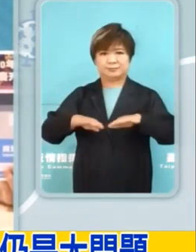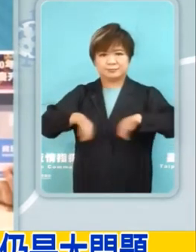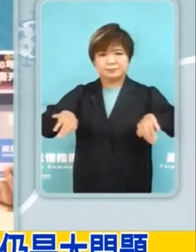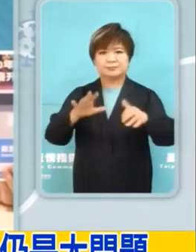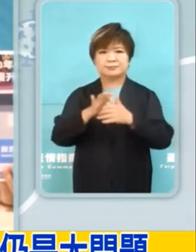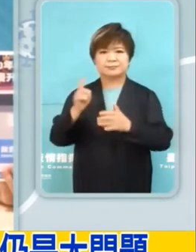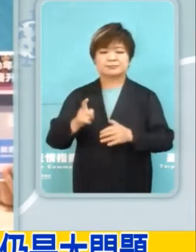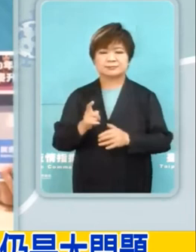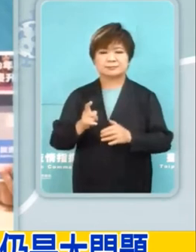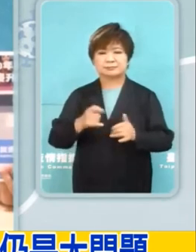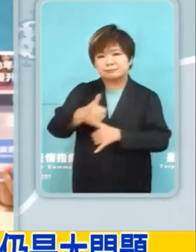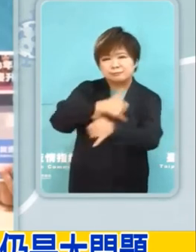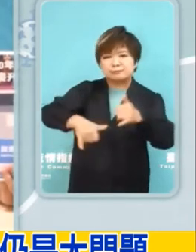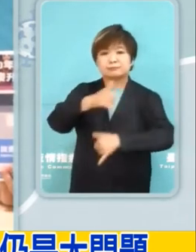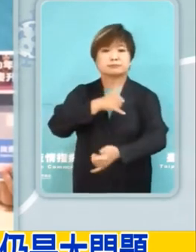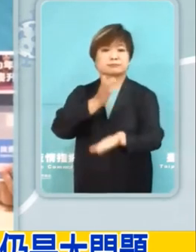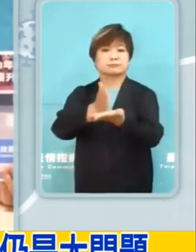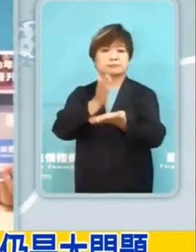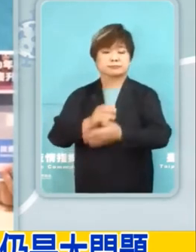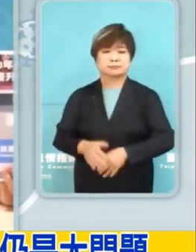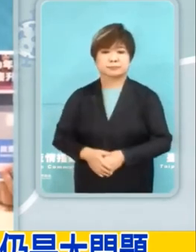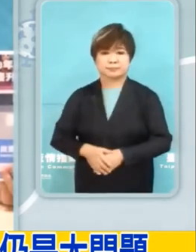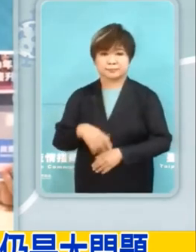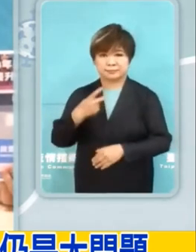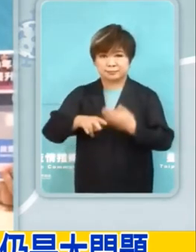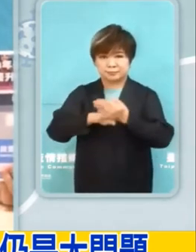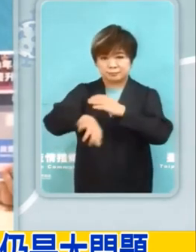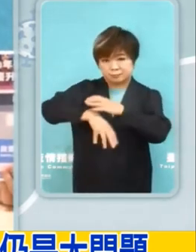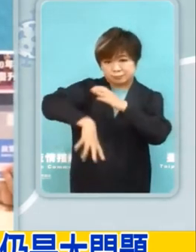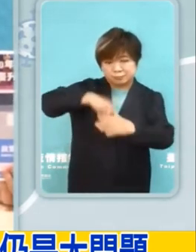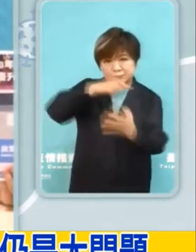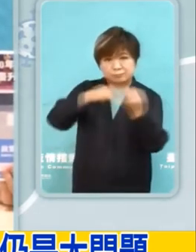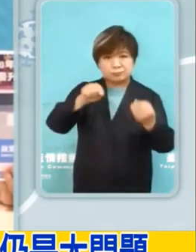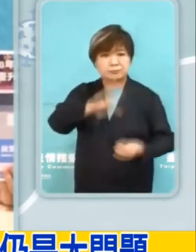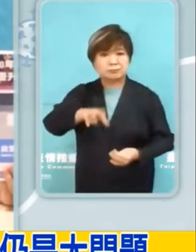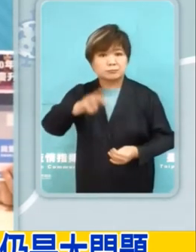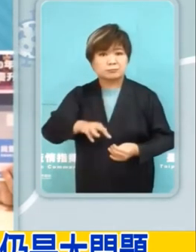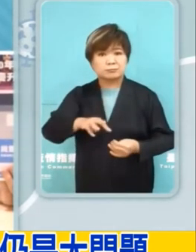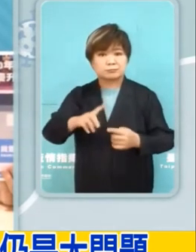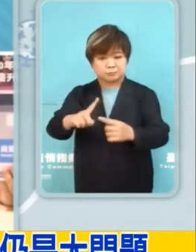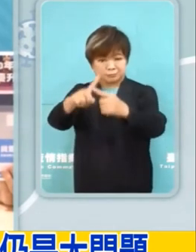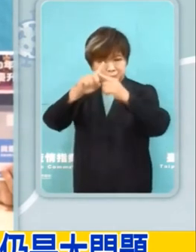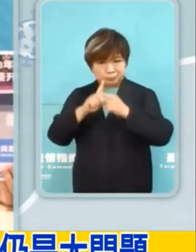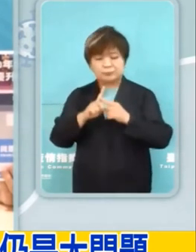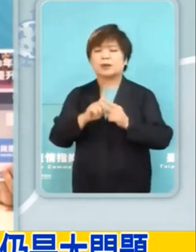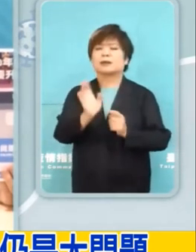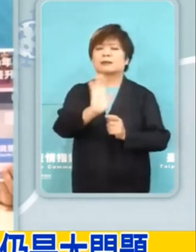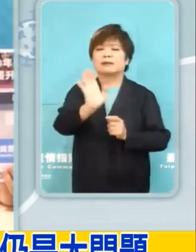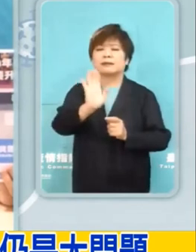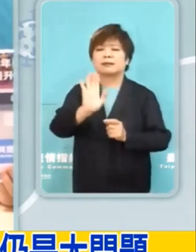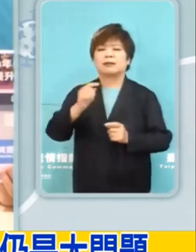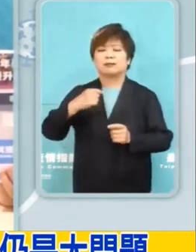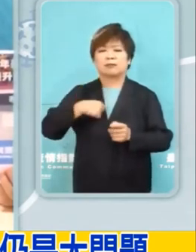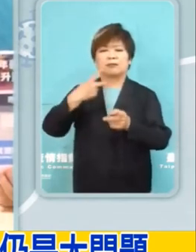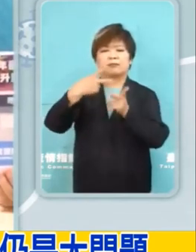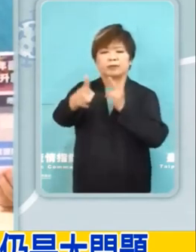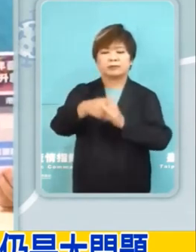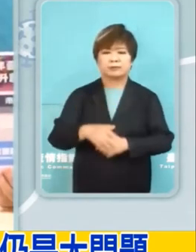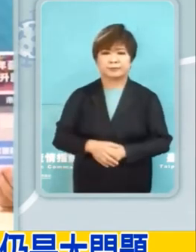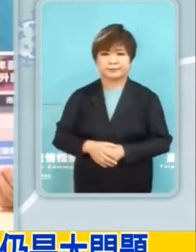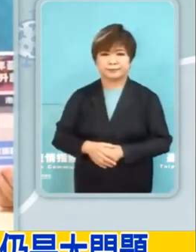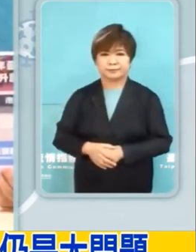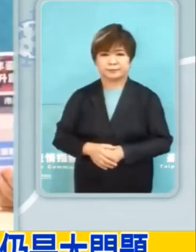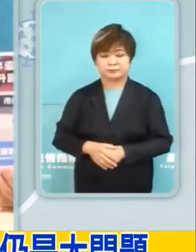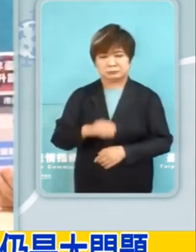以那另外有3000个就抽到以后你也不用来了，我们邮寄给你。非常时